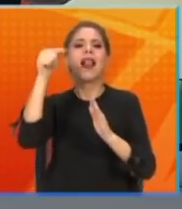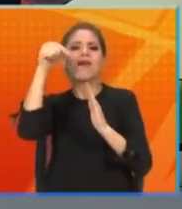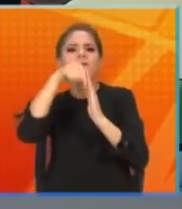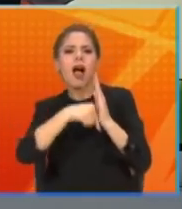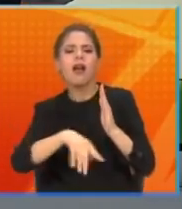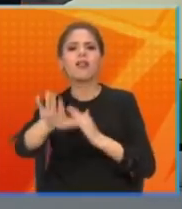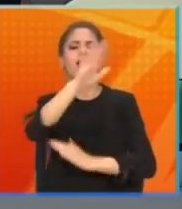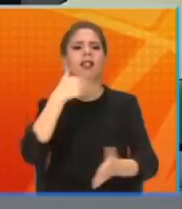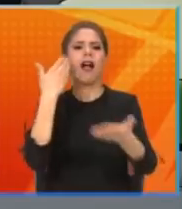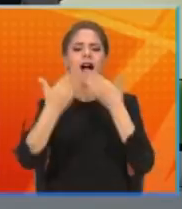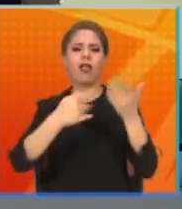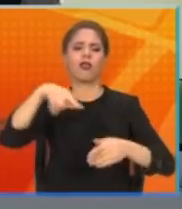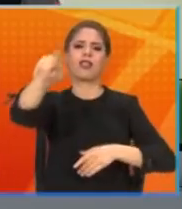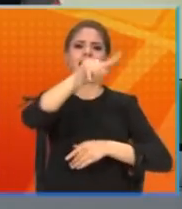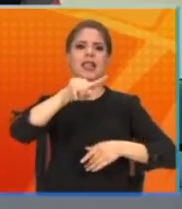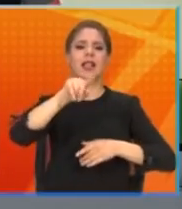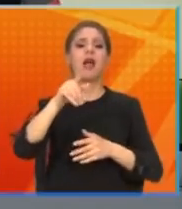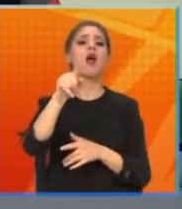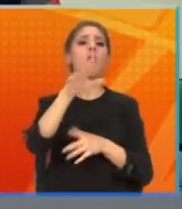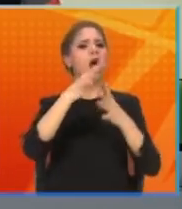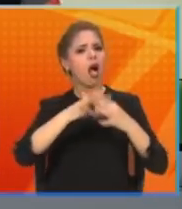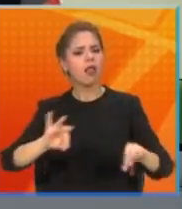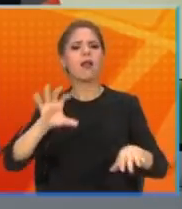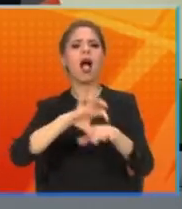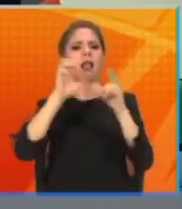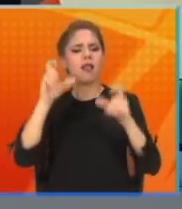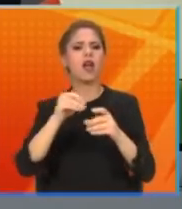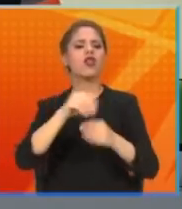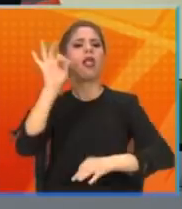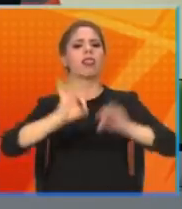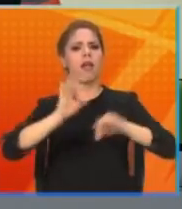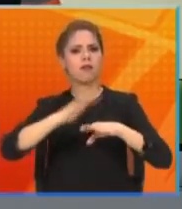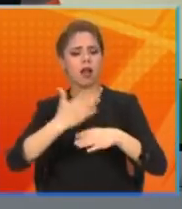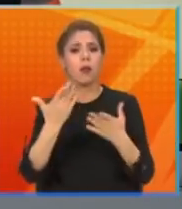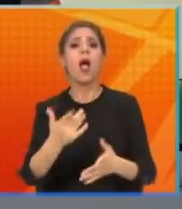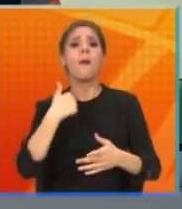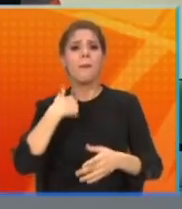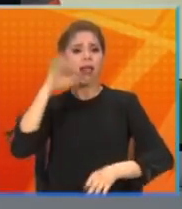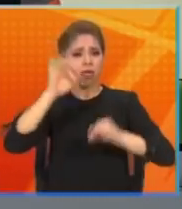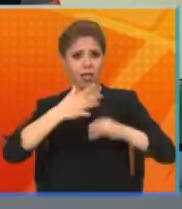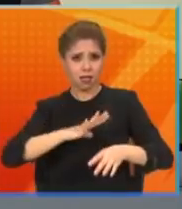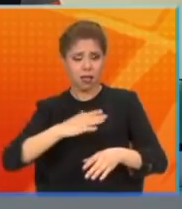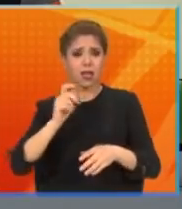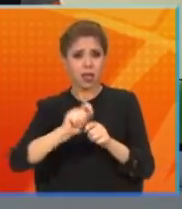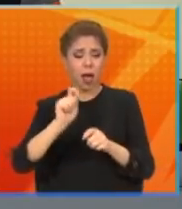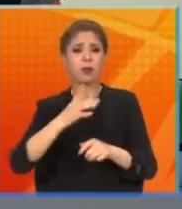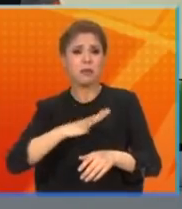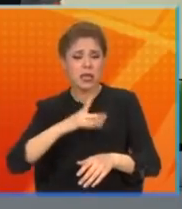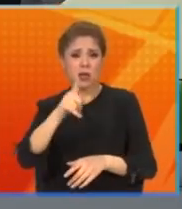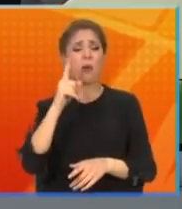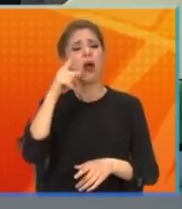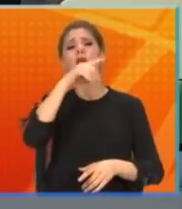ayrıntısına kadar aktarıyoruz sizlere. Halihazırda hastanelerde testler yapılıyor ama ben de test yaptırmak istiyorum